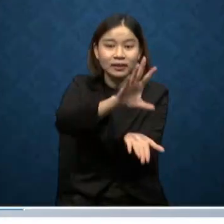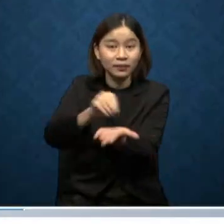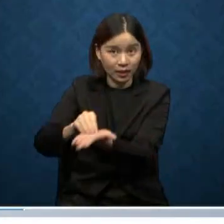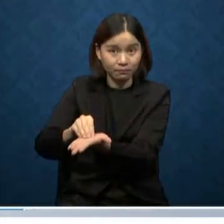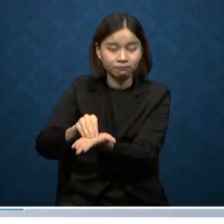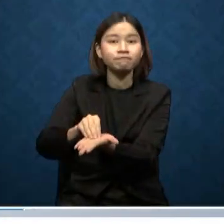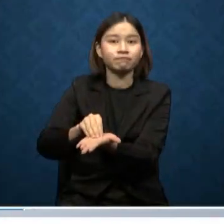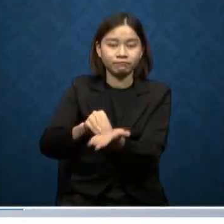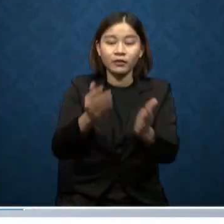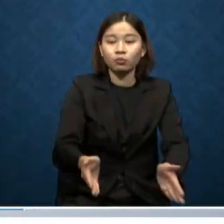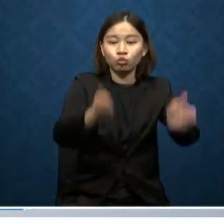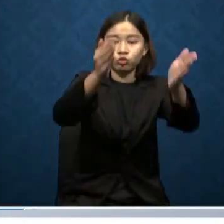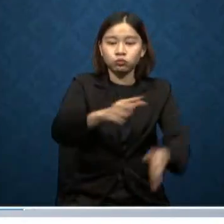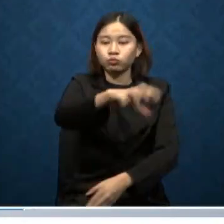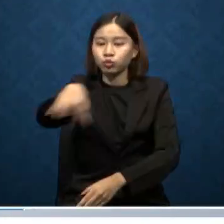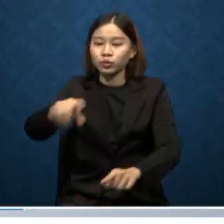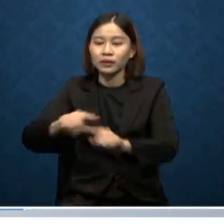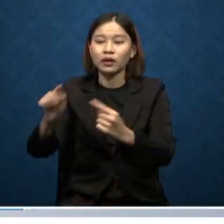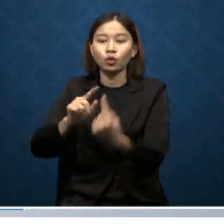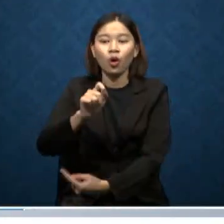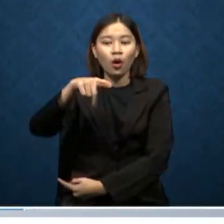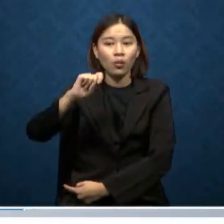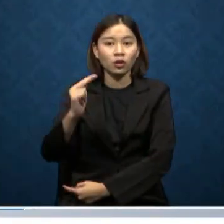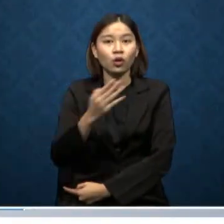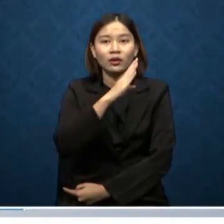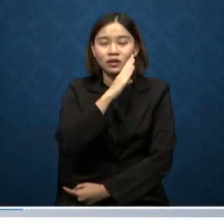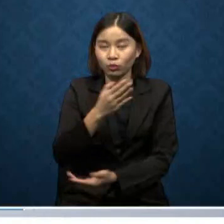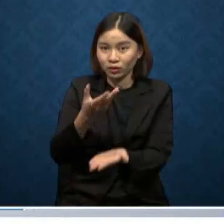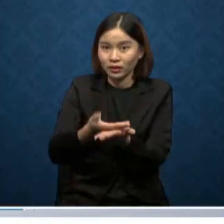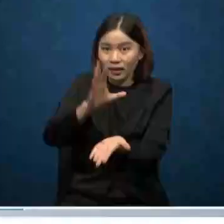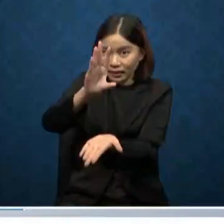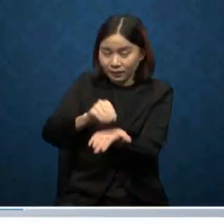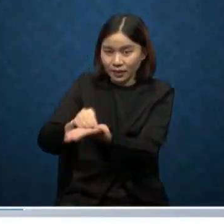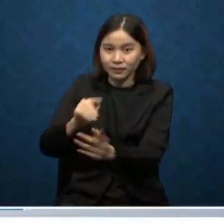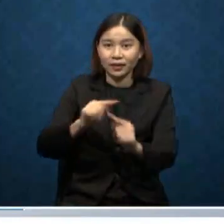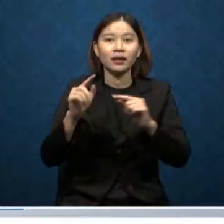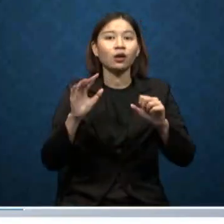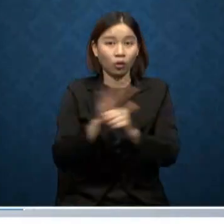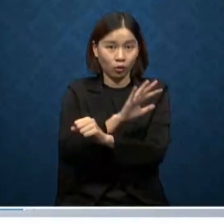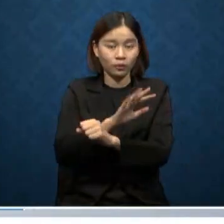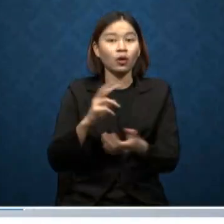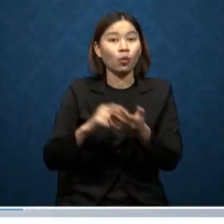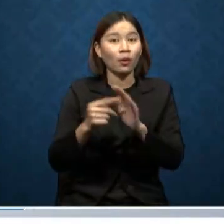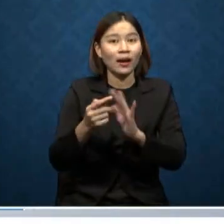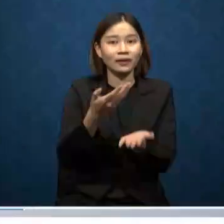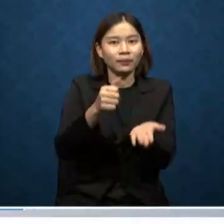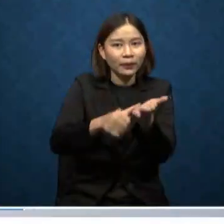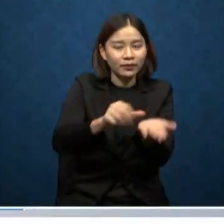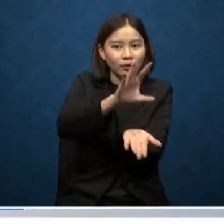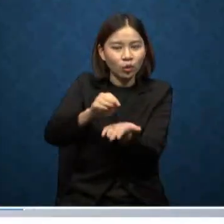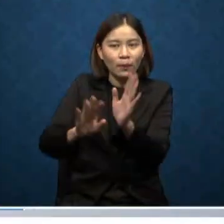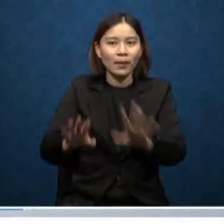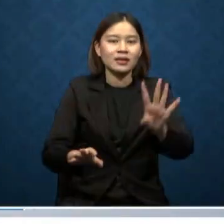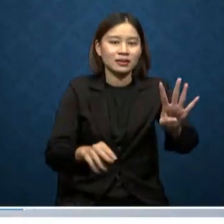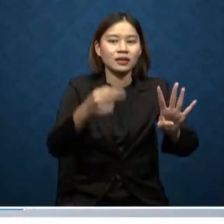ที่ดนและสุงปรูกสรางผ่านทางท้องถิ่นหากสามารถเกบได้เต็ประสิทธภาพน่าจะจดเกบภาีได้เกืบราว